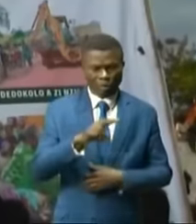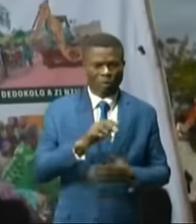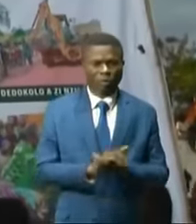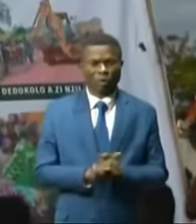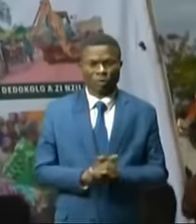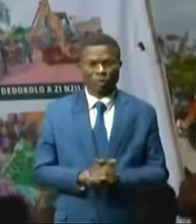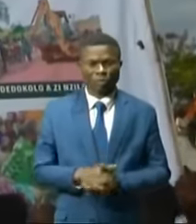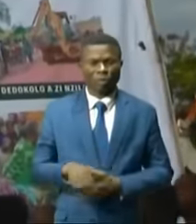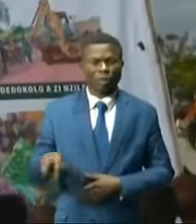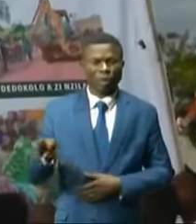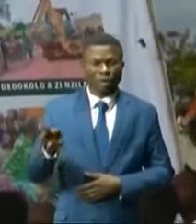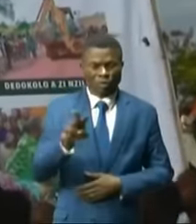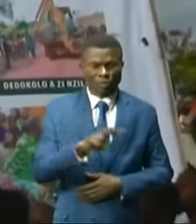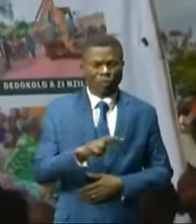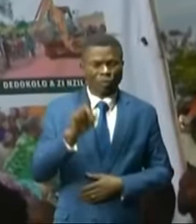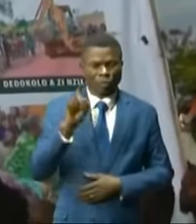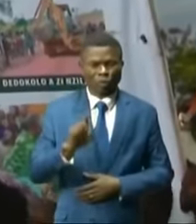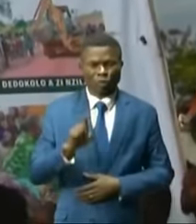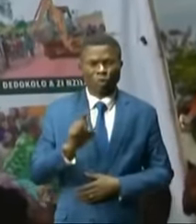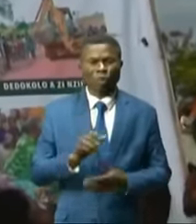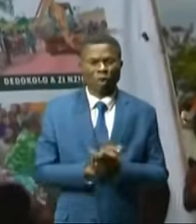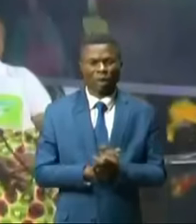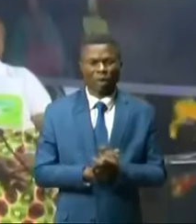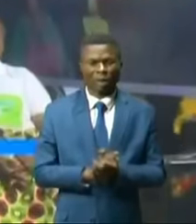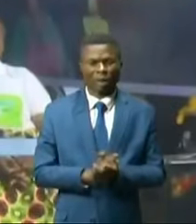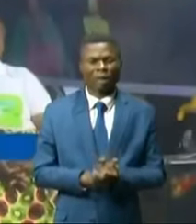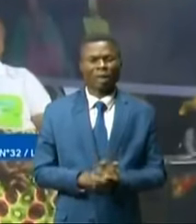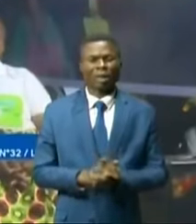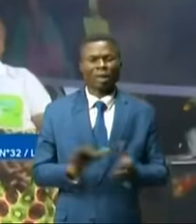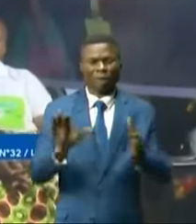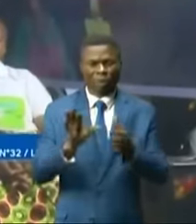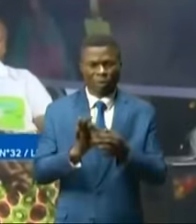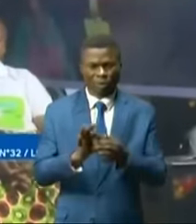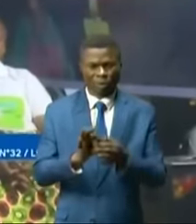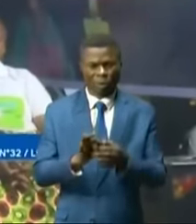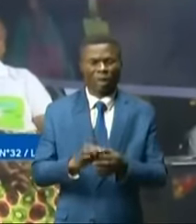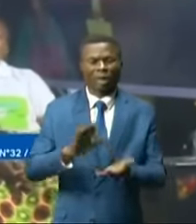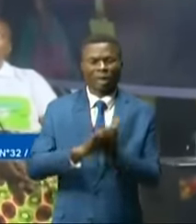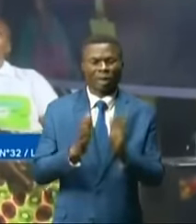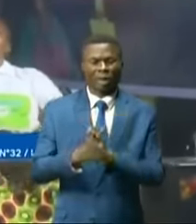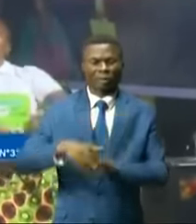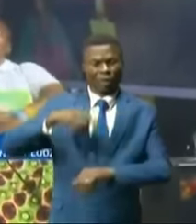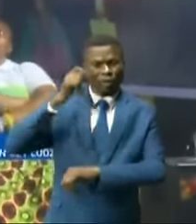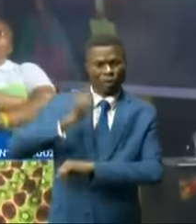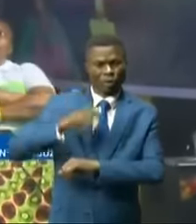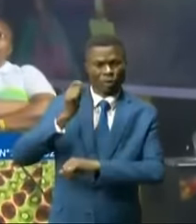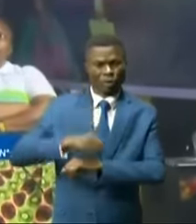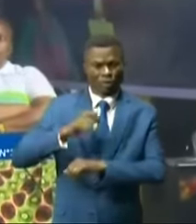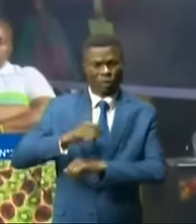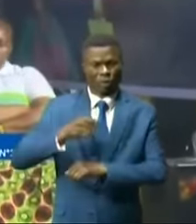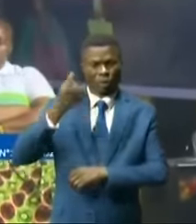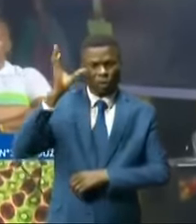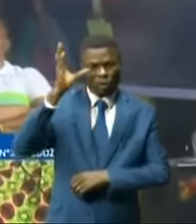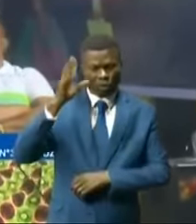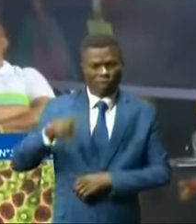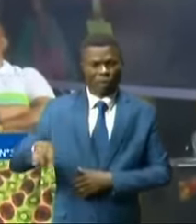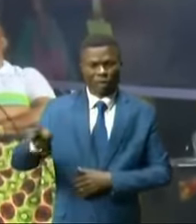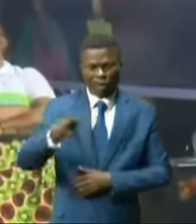beno rumveni kwatika mukala nzonzi ya besi